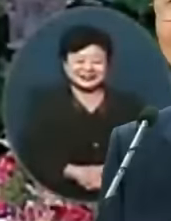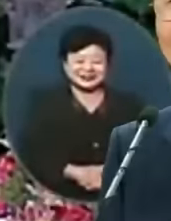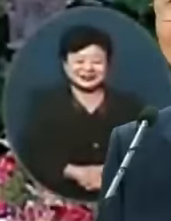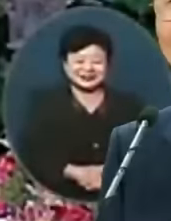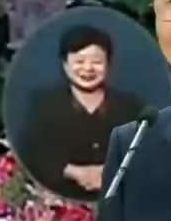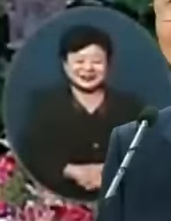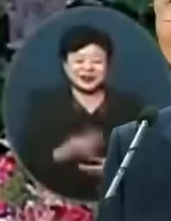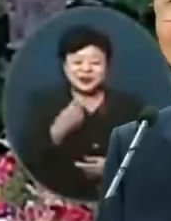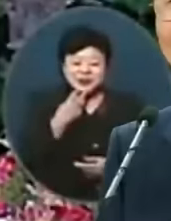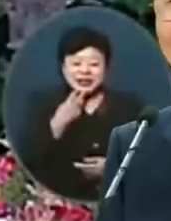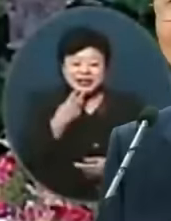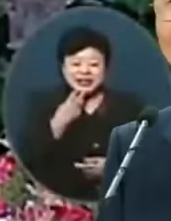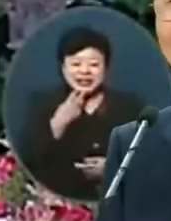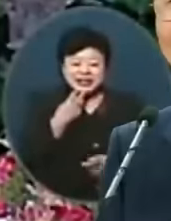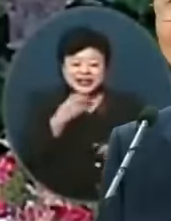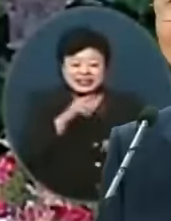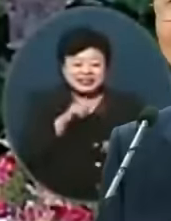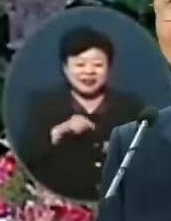요한 1서